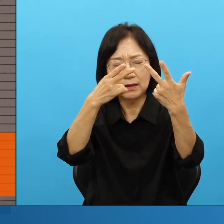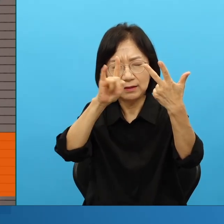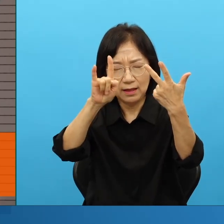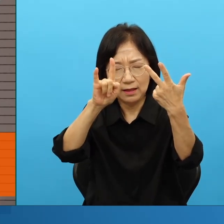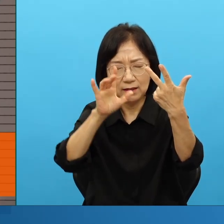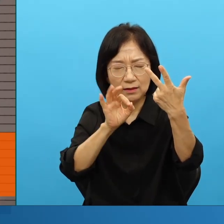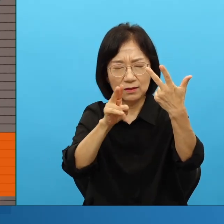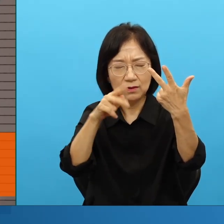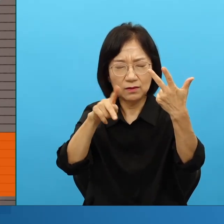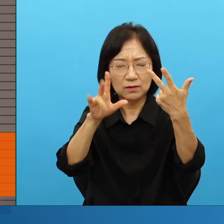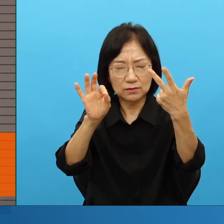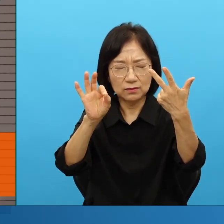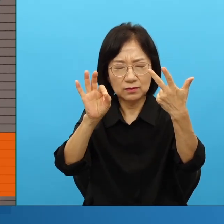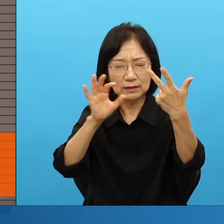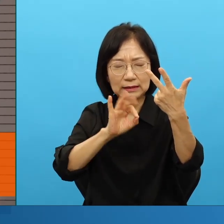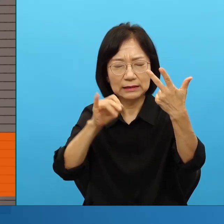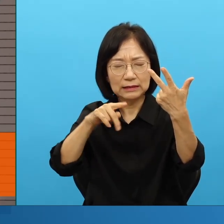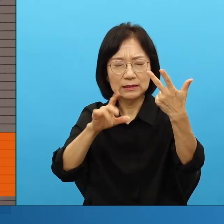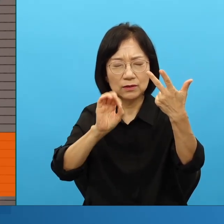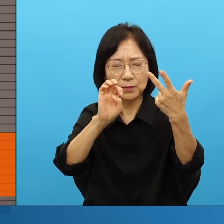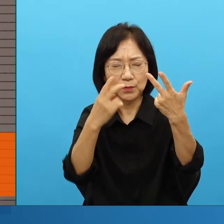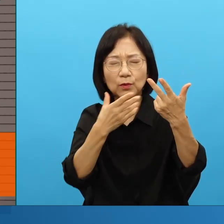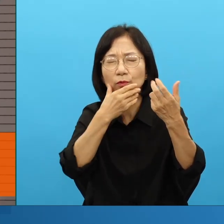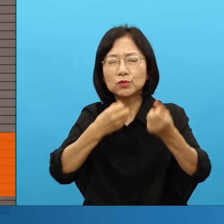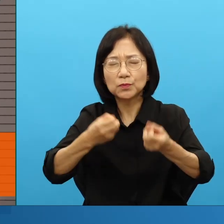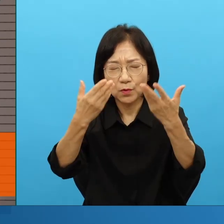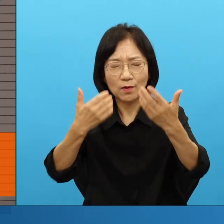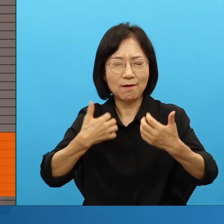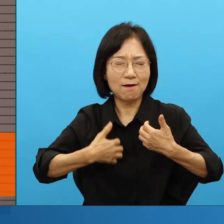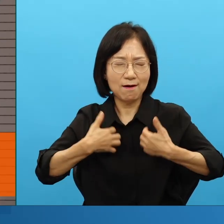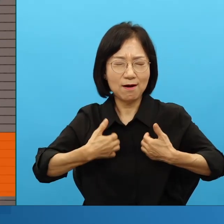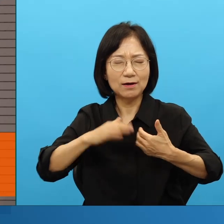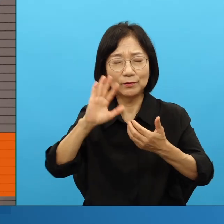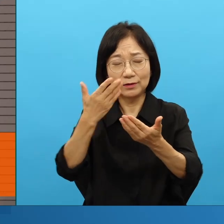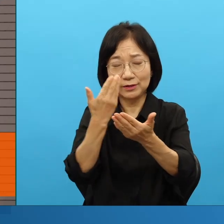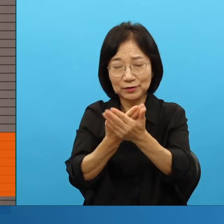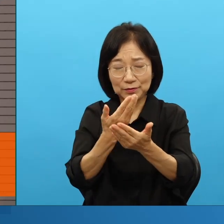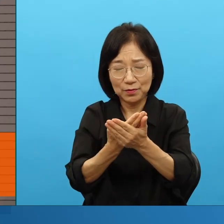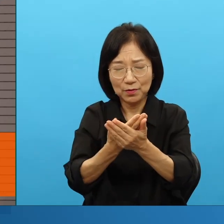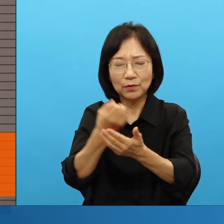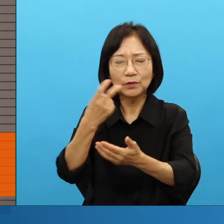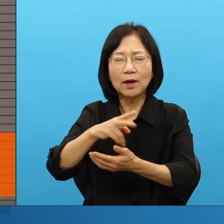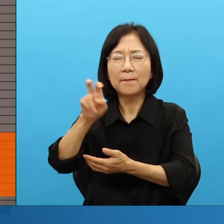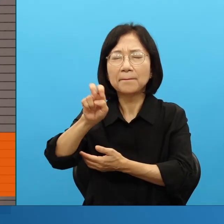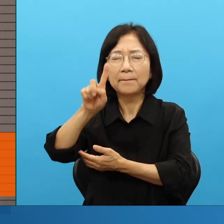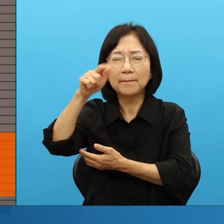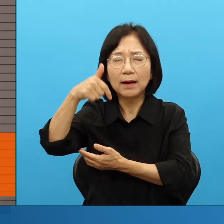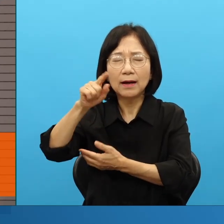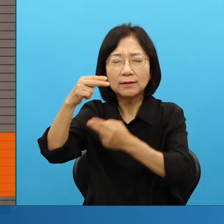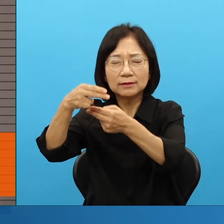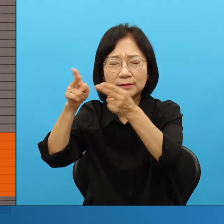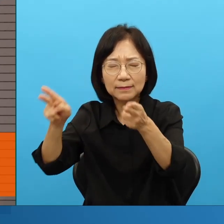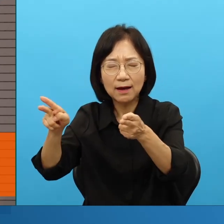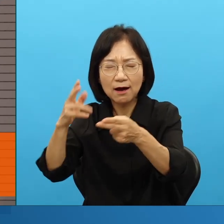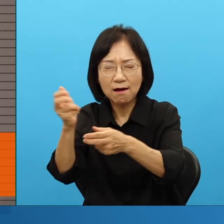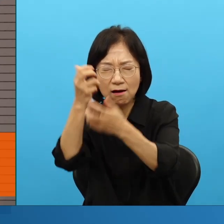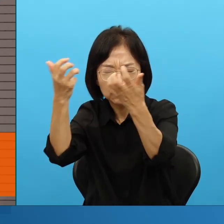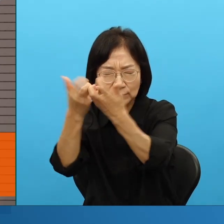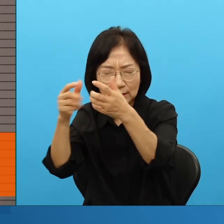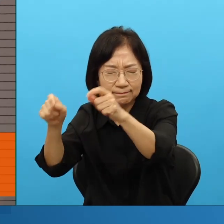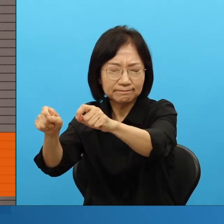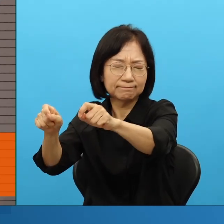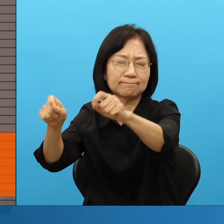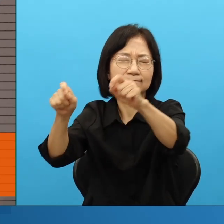위정표의 축복드리는 주일 예배와 마가 다락방의 능력이 임하신 현장의 축복드리게 하시고 금토의 시대를 후대를 살리게 하신